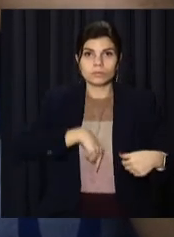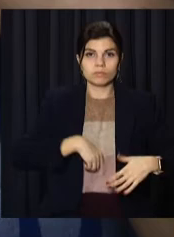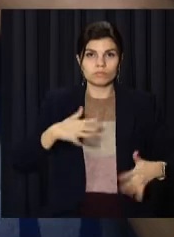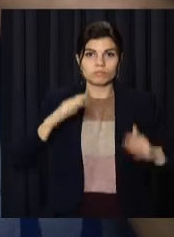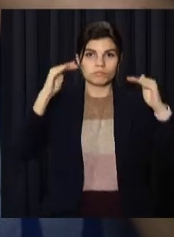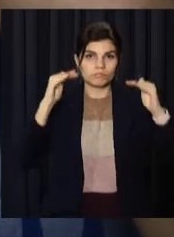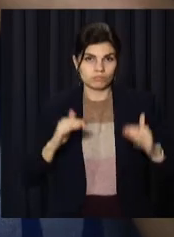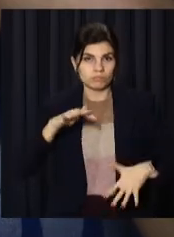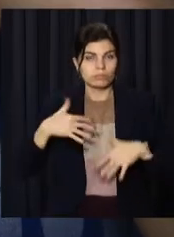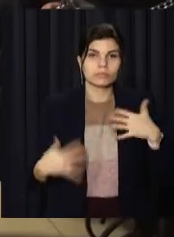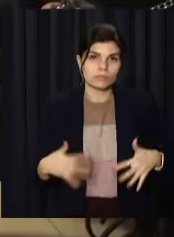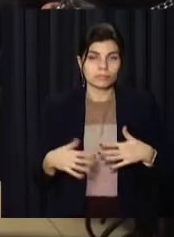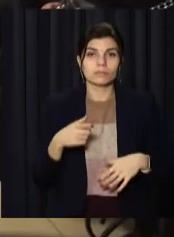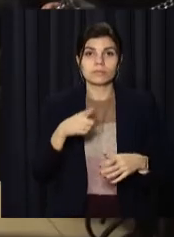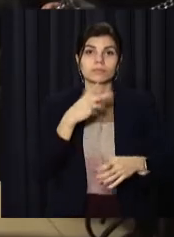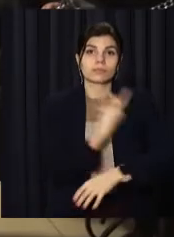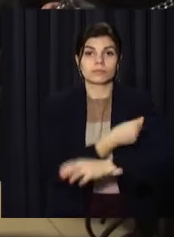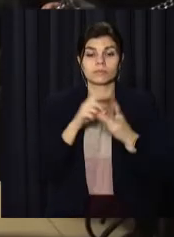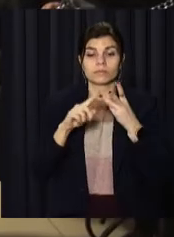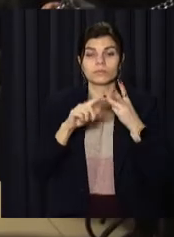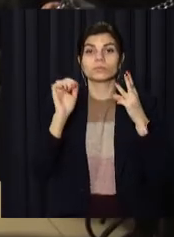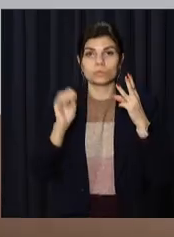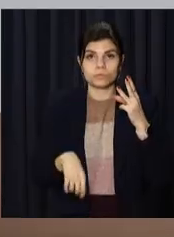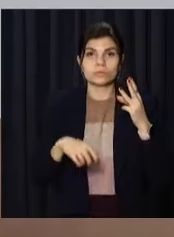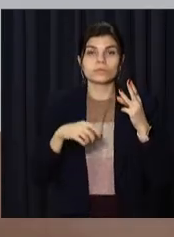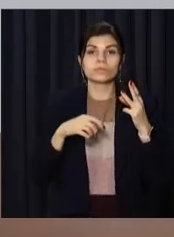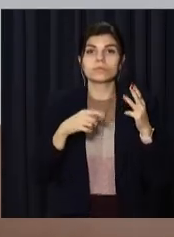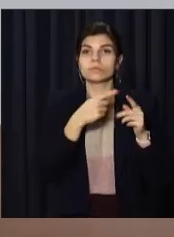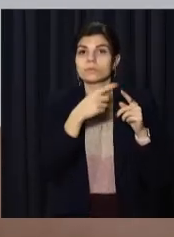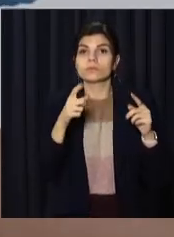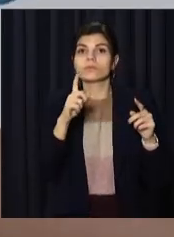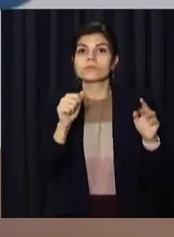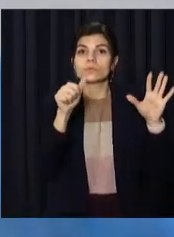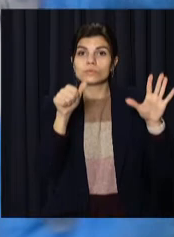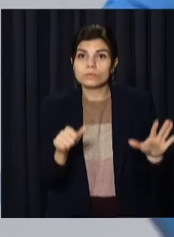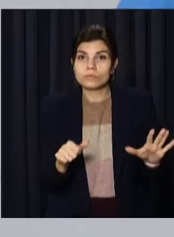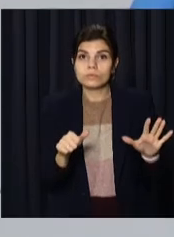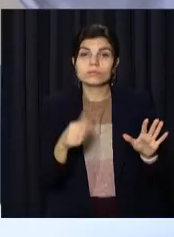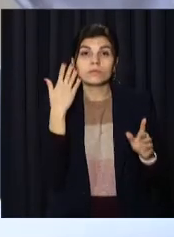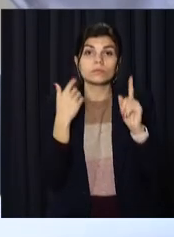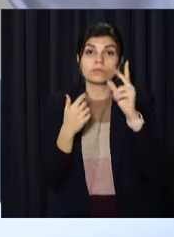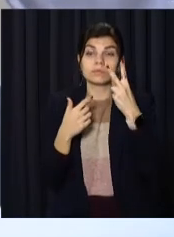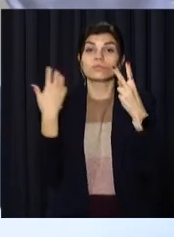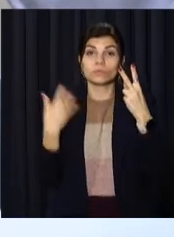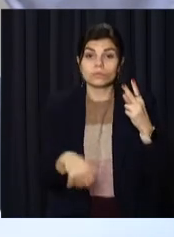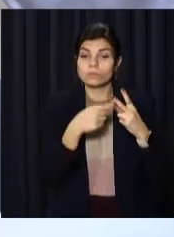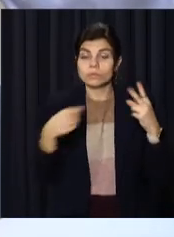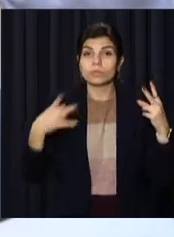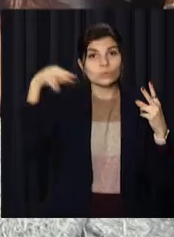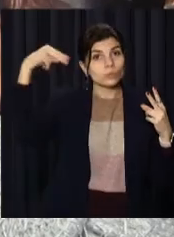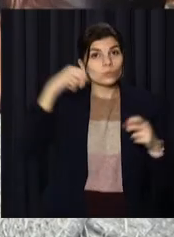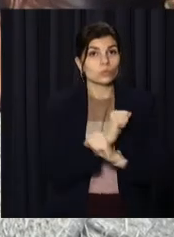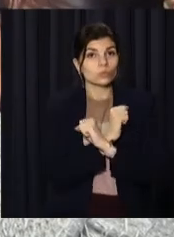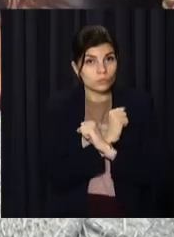імунітет слабше. Щепитися бустерною дозою можна не раніше, як за 6 місяців після завершення повного курсу вакцинації.